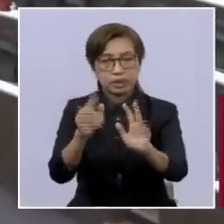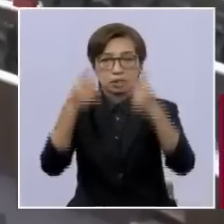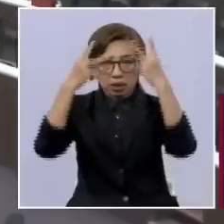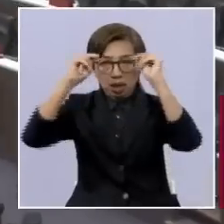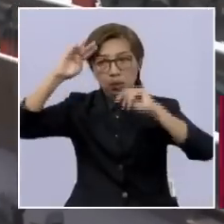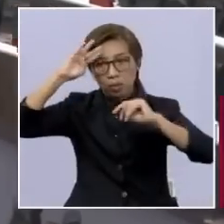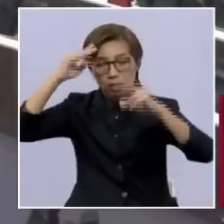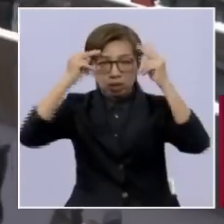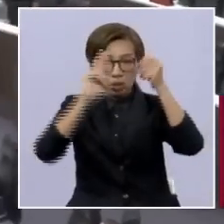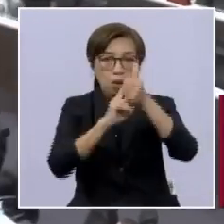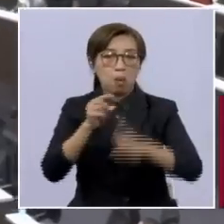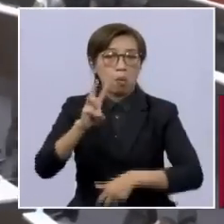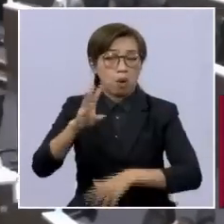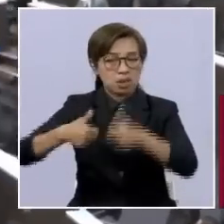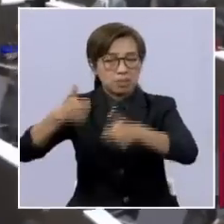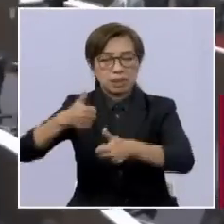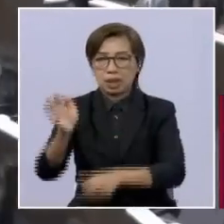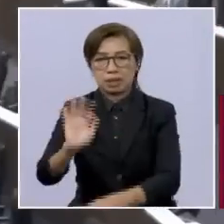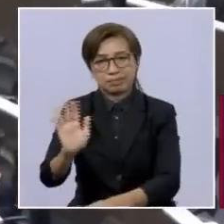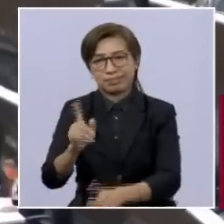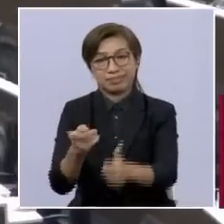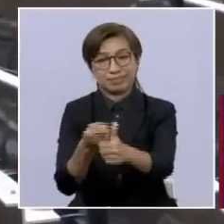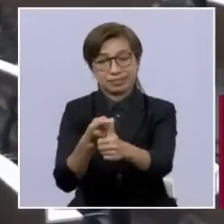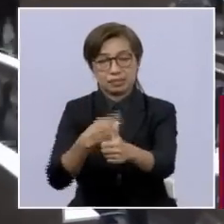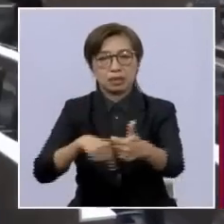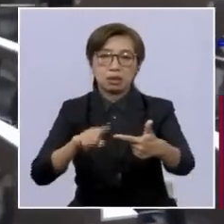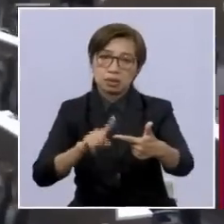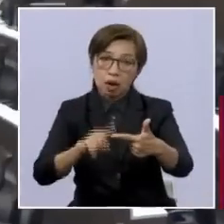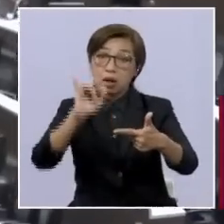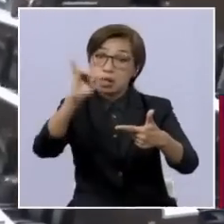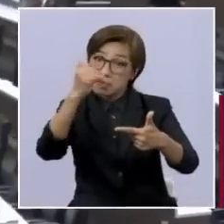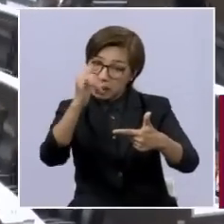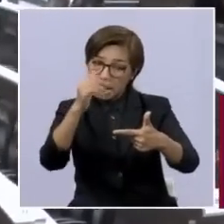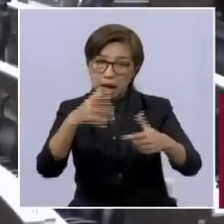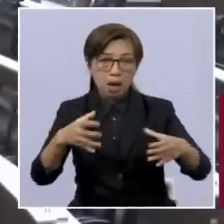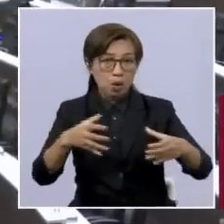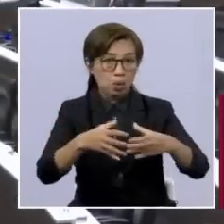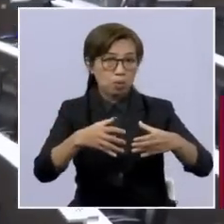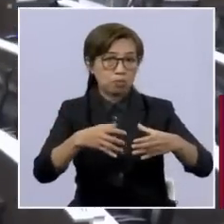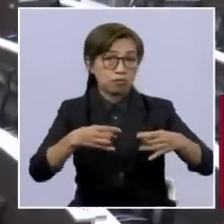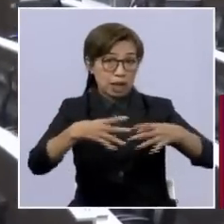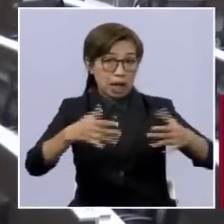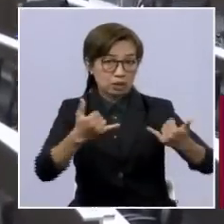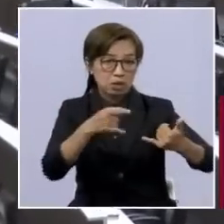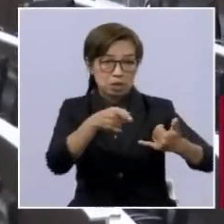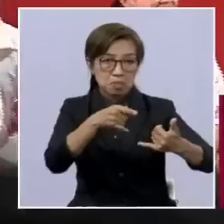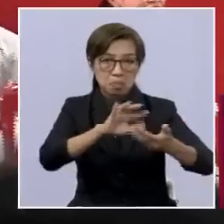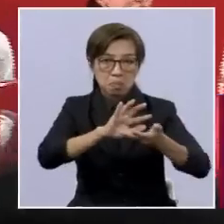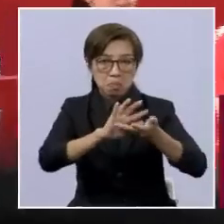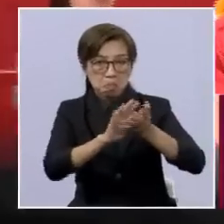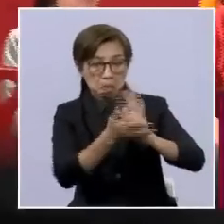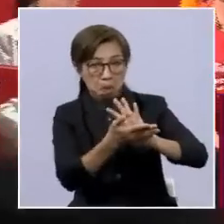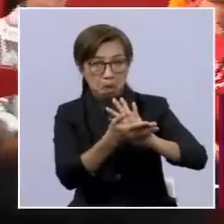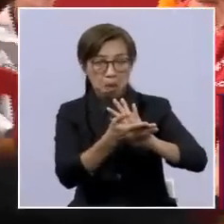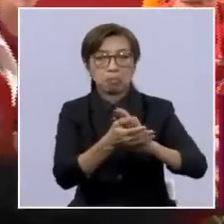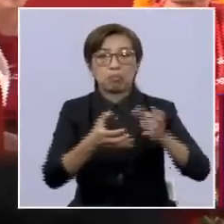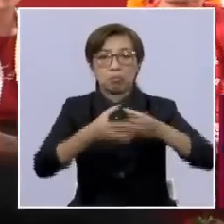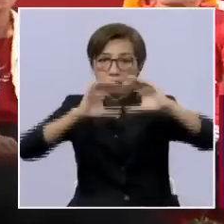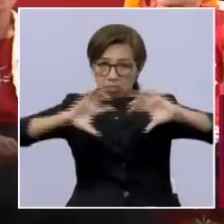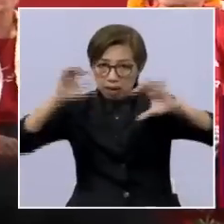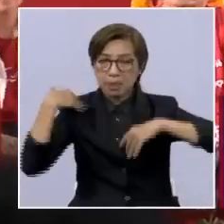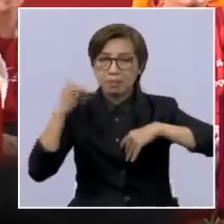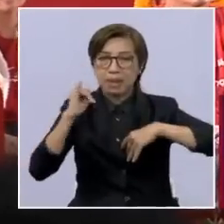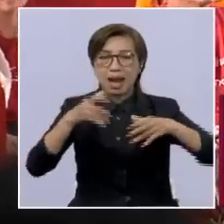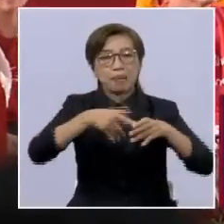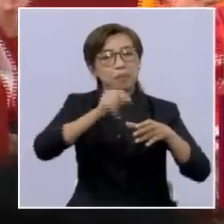ไม่ได้เลยสูตรที่2ค่ะก็คือขั้วฝ่ายค้านปัจจุบันเนี่ยพลิกมาจัดตั้งรัฐบาลได้โดยมีพรรคเพื่อไทยพรรคก้าว